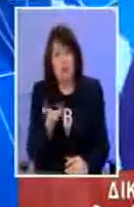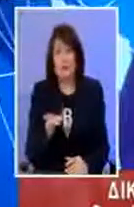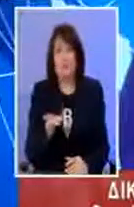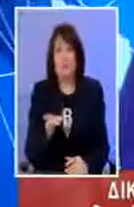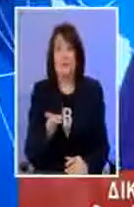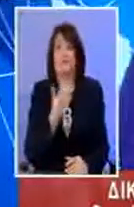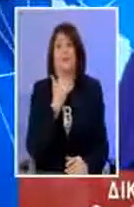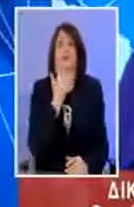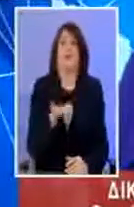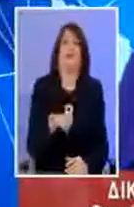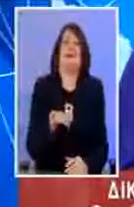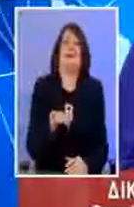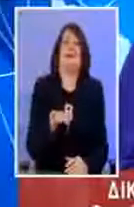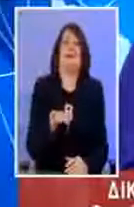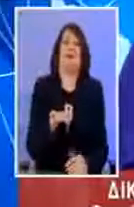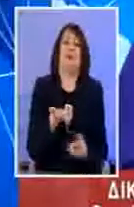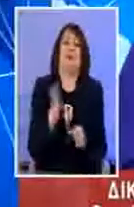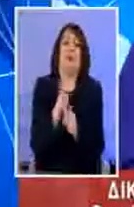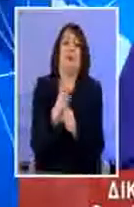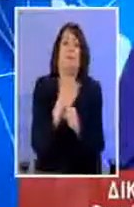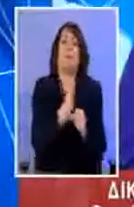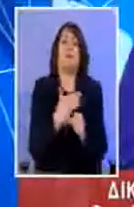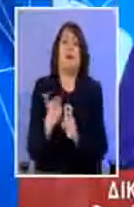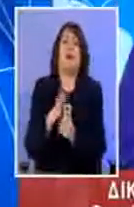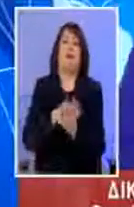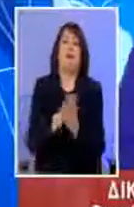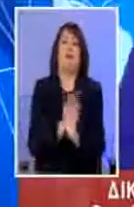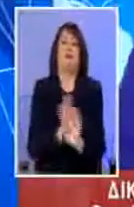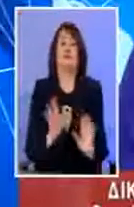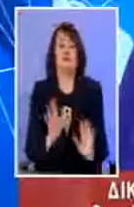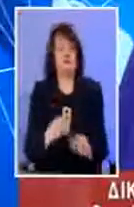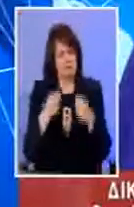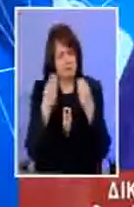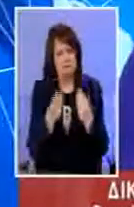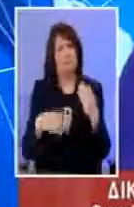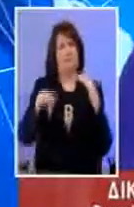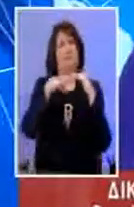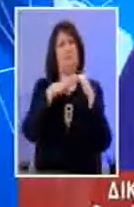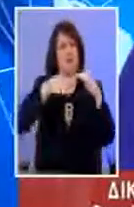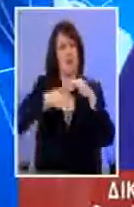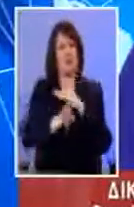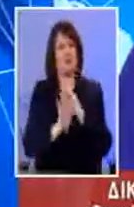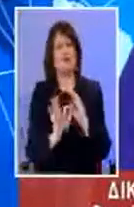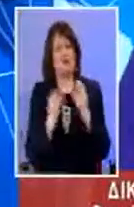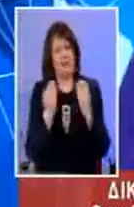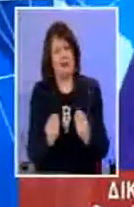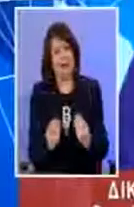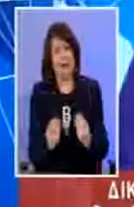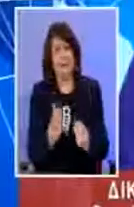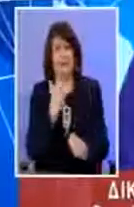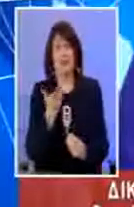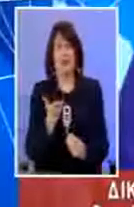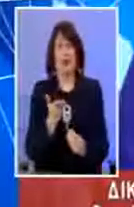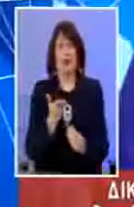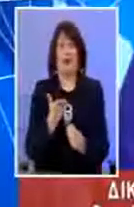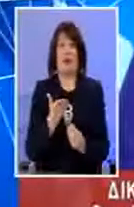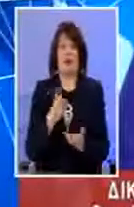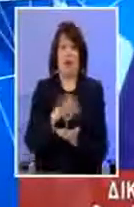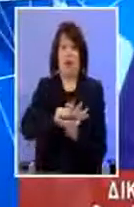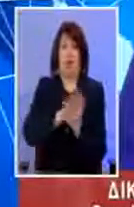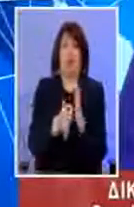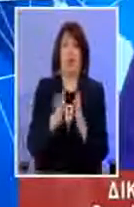δεν μπορεί να είναι ισοπεδωτική. Μπορεί να προσφέρει ισότιμη πρόσβαση, αλλά δεν μπορεί να είναι ισοπεδωτική. Να, γιατί